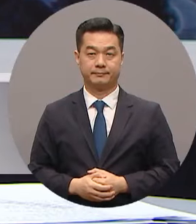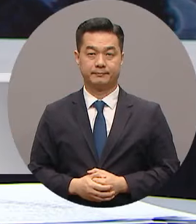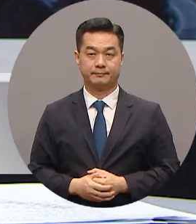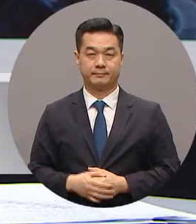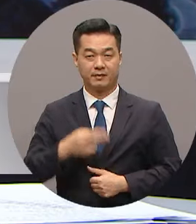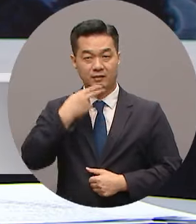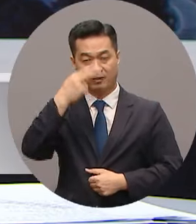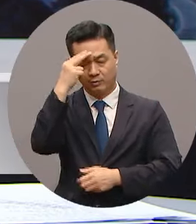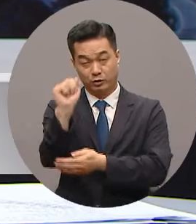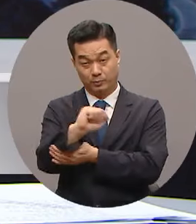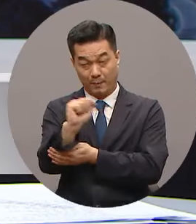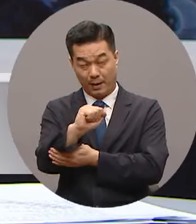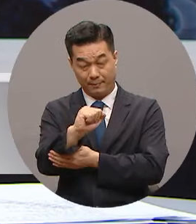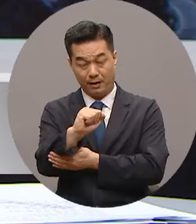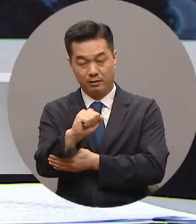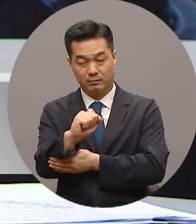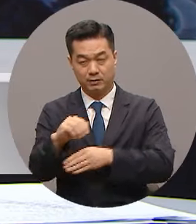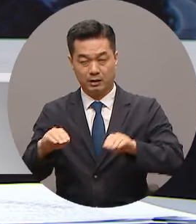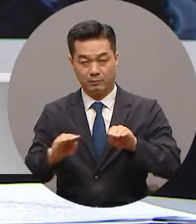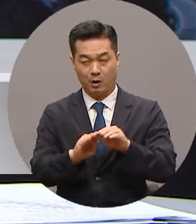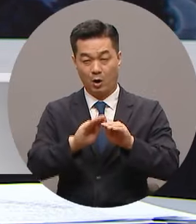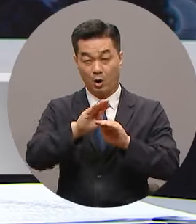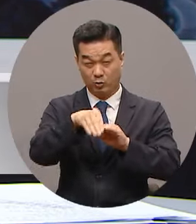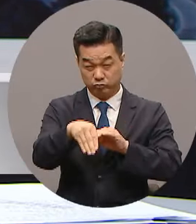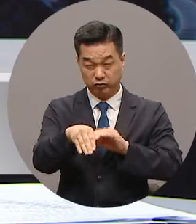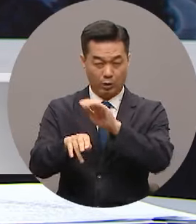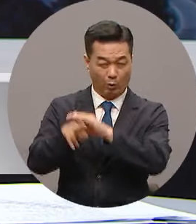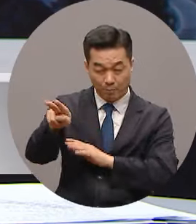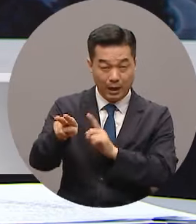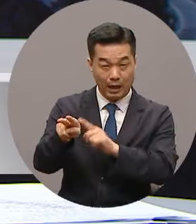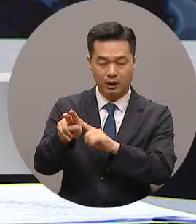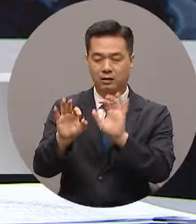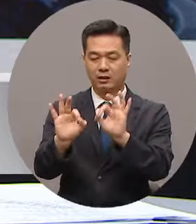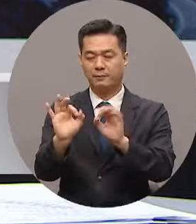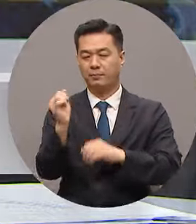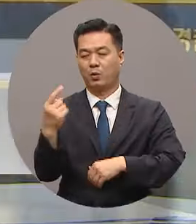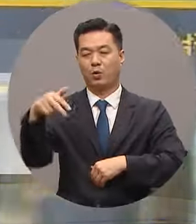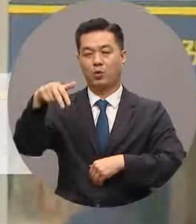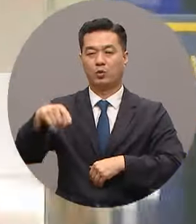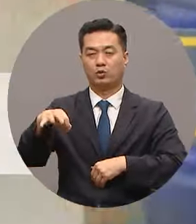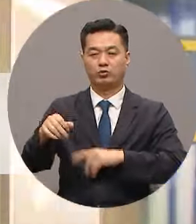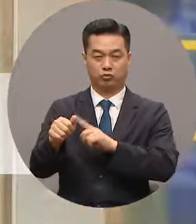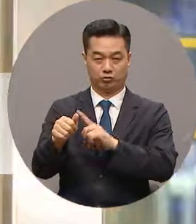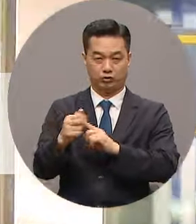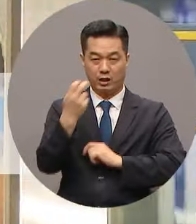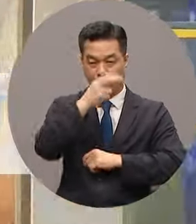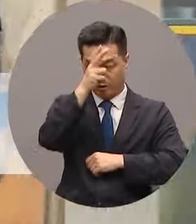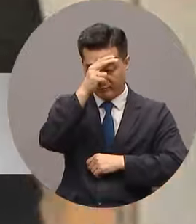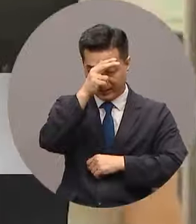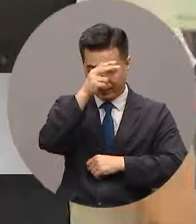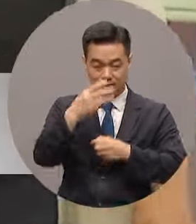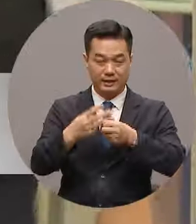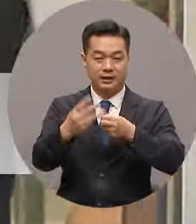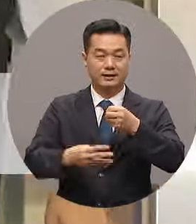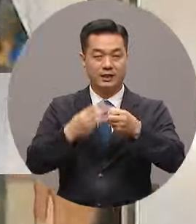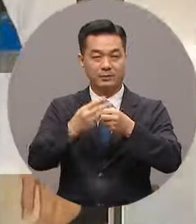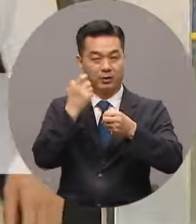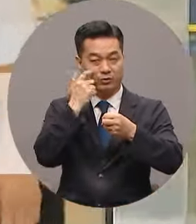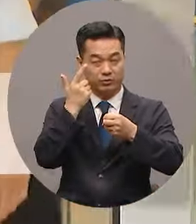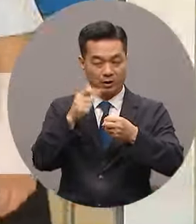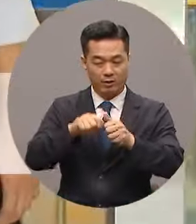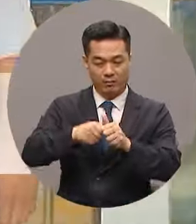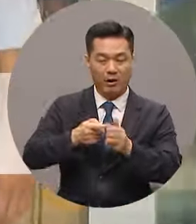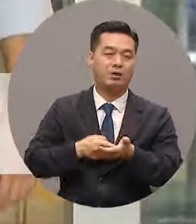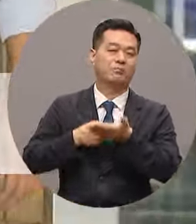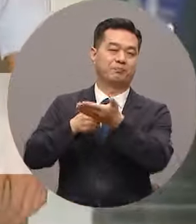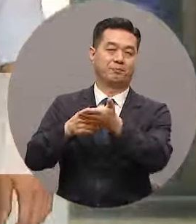음주 뺑소니 사고를 낸 혐의를 받고 있는 트로트 가수 김호중에게 검찰이 징역 3년 6개월을 구형했습니다.